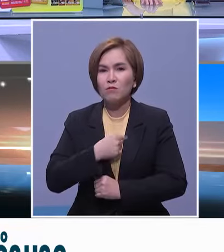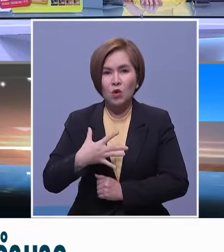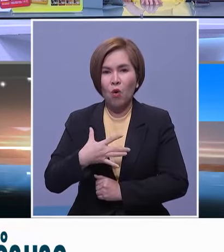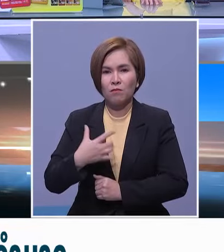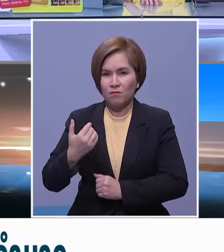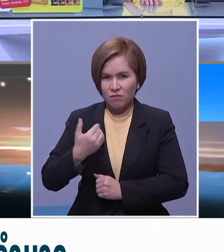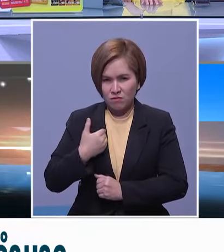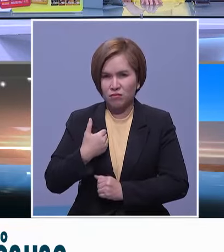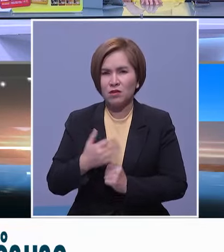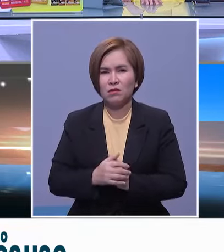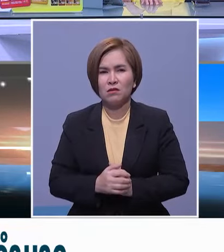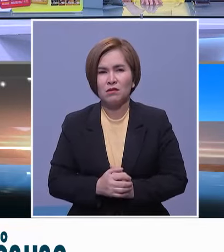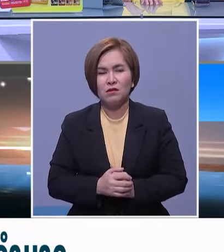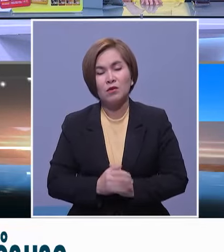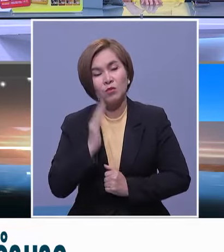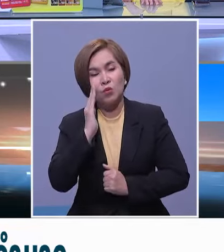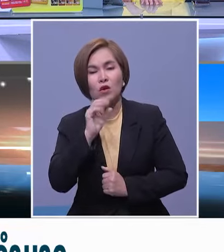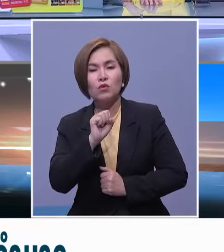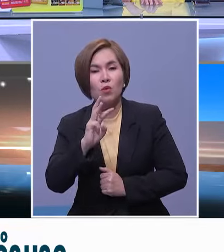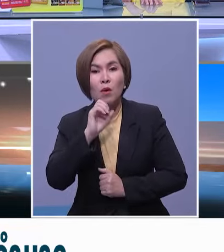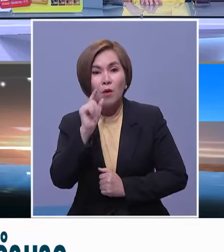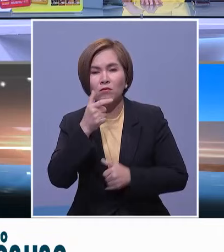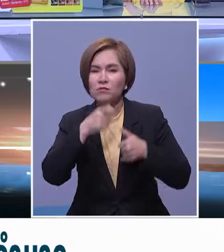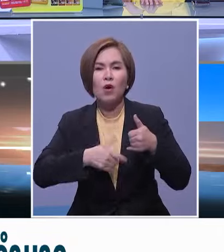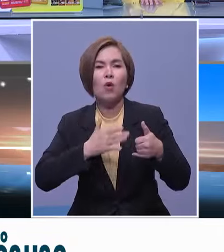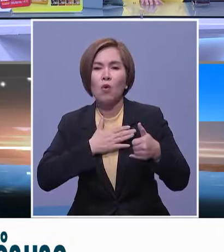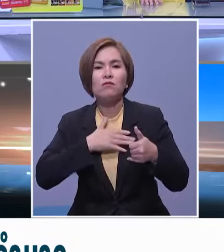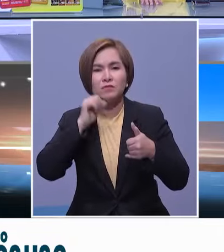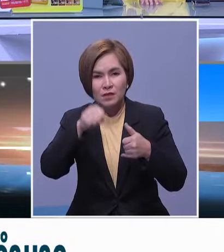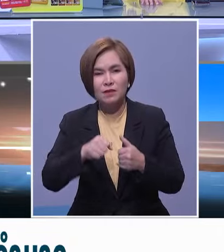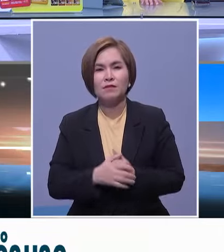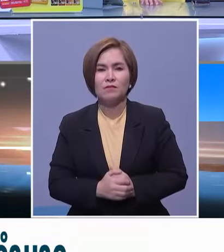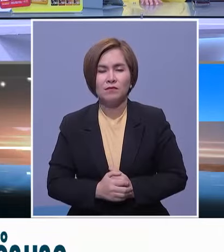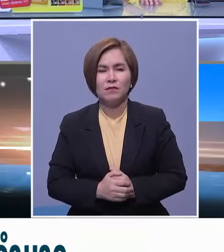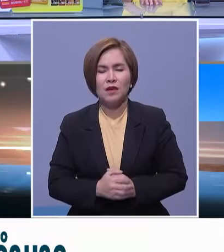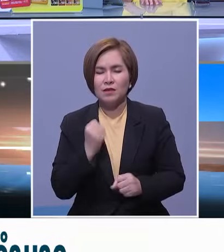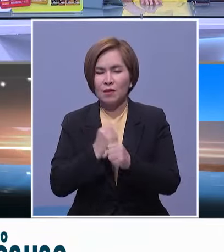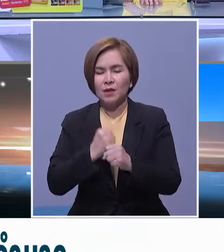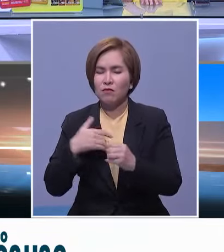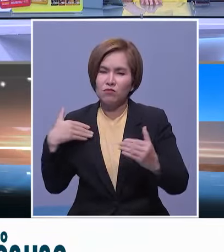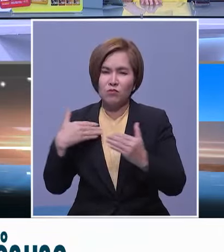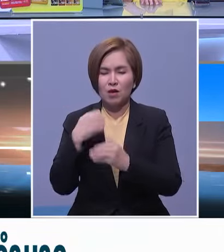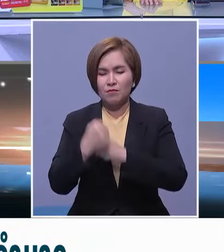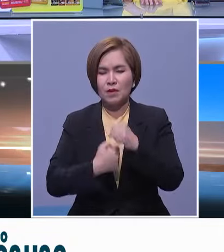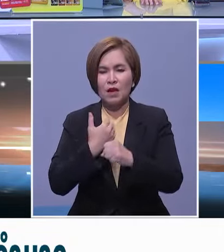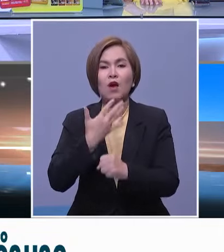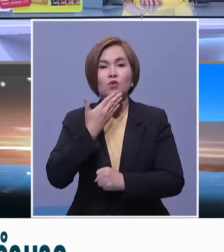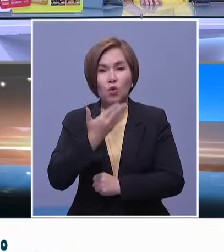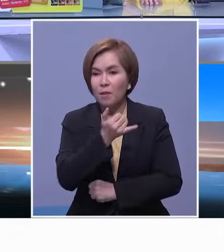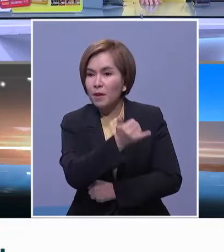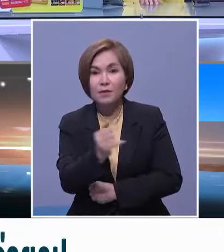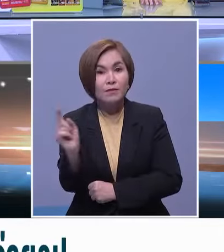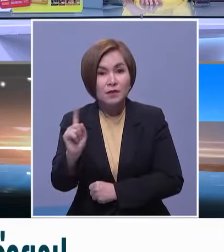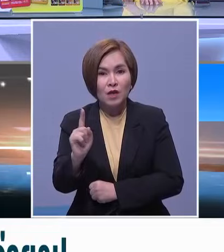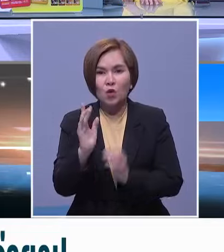อ ่ ะ สว.กิติศักดิ์ก็ยอมรับว่าตัวเองเป็นแบบนี้แหละแต่ยืนยันนะคะว่าตลอด5ปีที่ทำหน้าที่สว.ลงพื้นที่ที่ไหนนะ